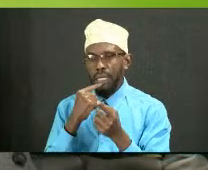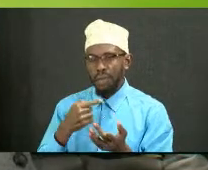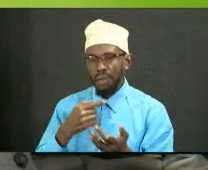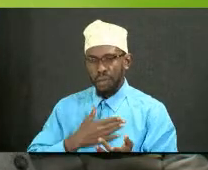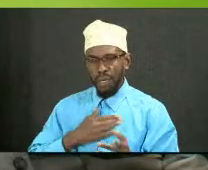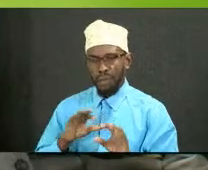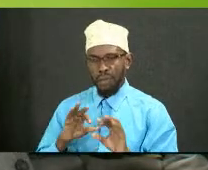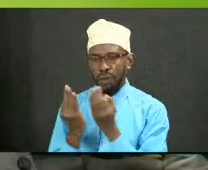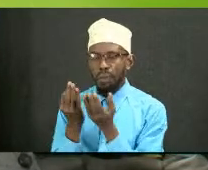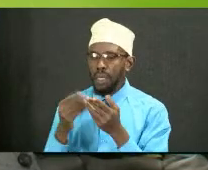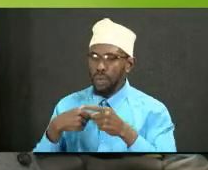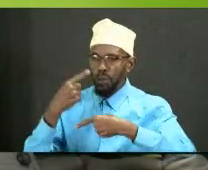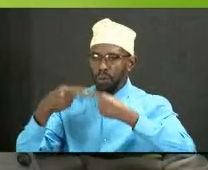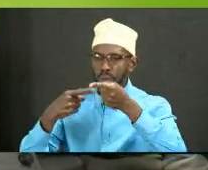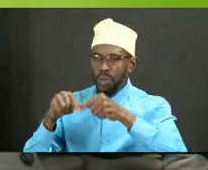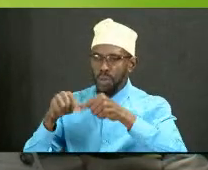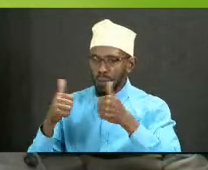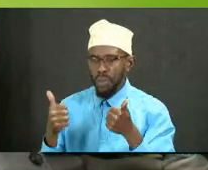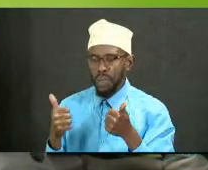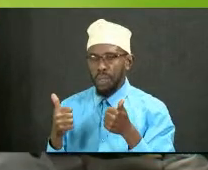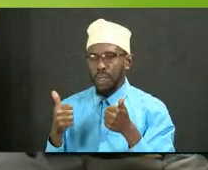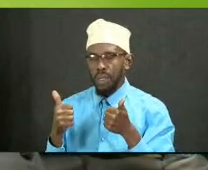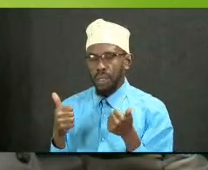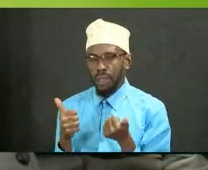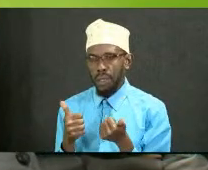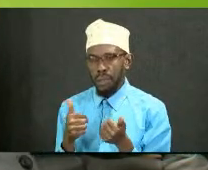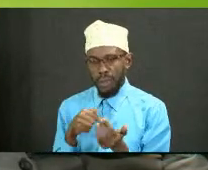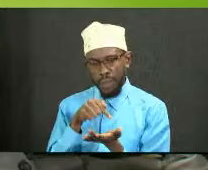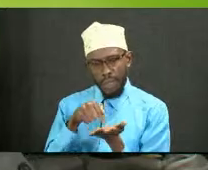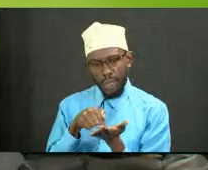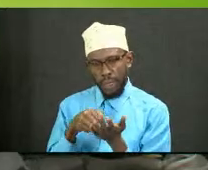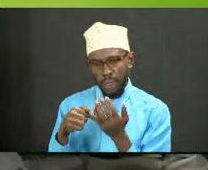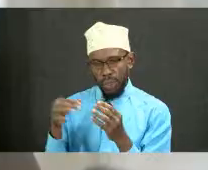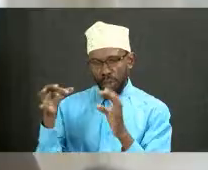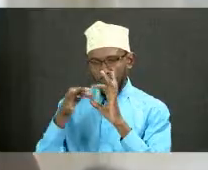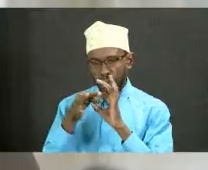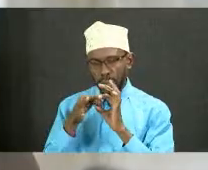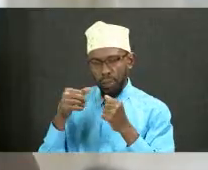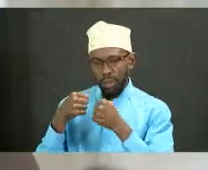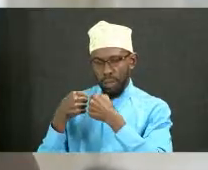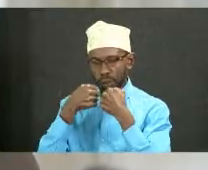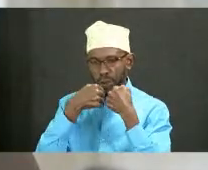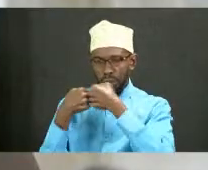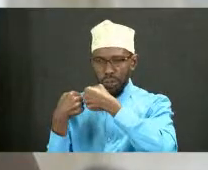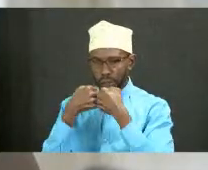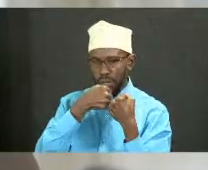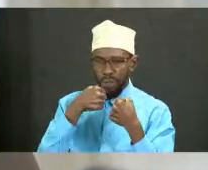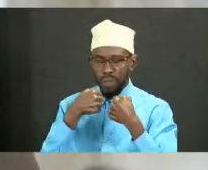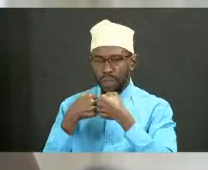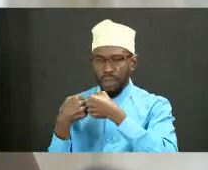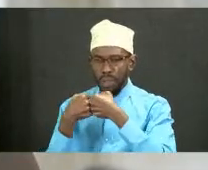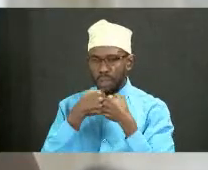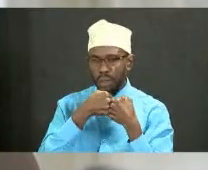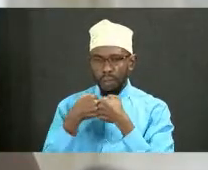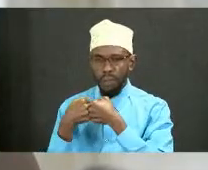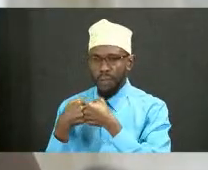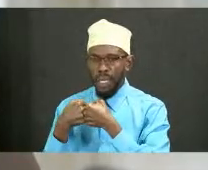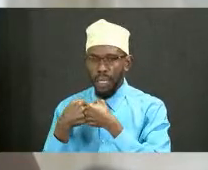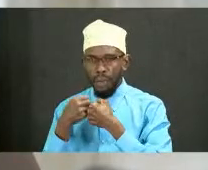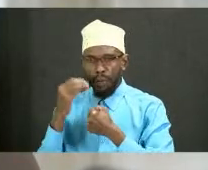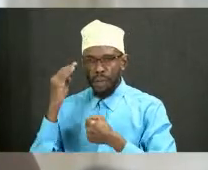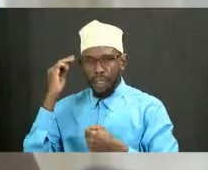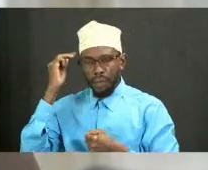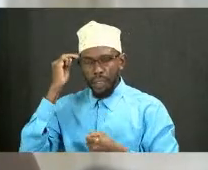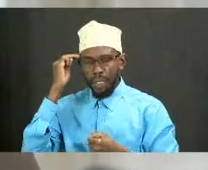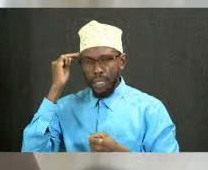ambavyo mnaweza kusonga mbele? Kwa ili kukabiliana na janga, lazima tukue na ile